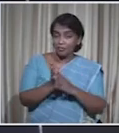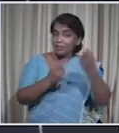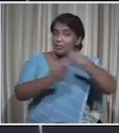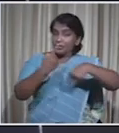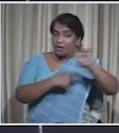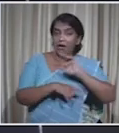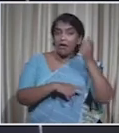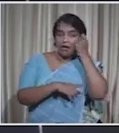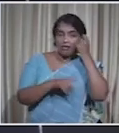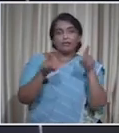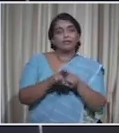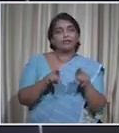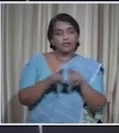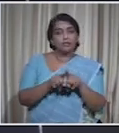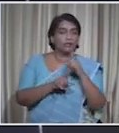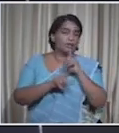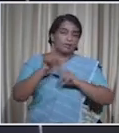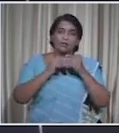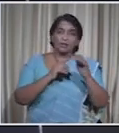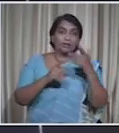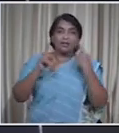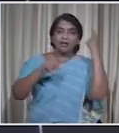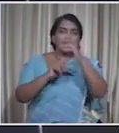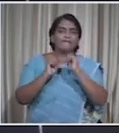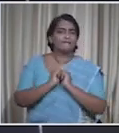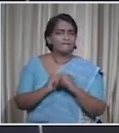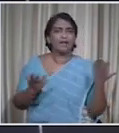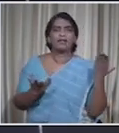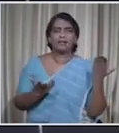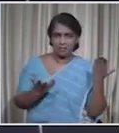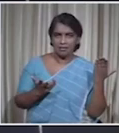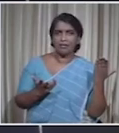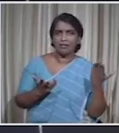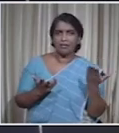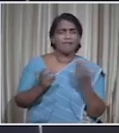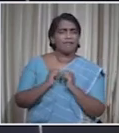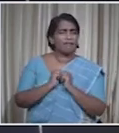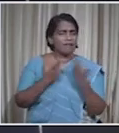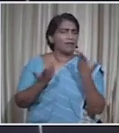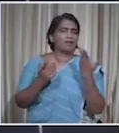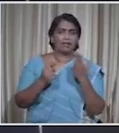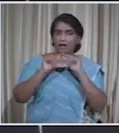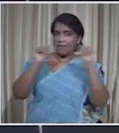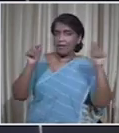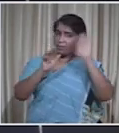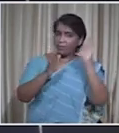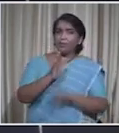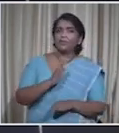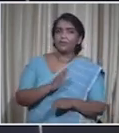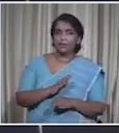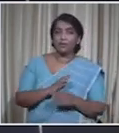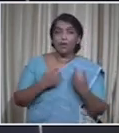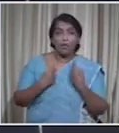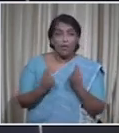විධායක මණ්ඩලයේ යෝජනා අනුව සාකච්ඡා කරන්න නැත්නම් එතෙන්ට ගිහින් වැඩක් නැහැ කිසිම වුමනාවක් නැහැ අපිට තියෙන විගහට මුදල්